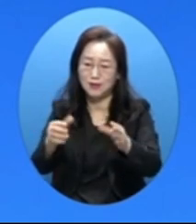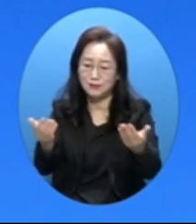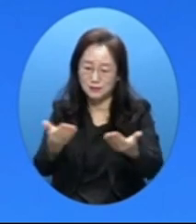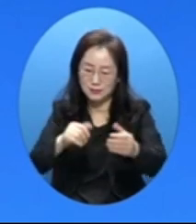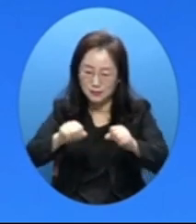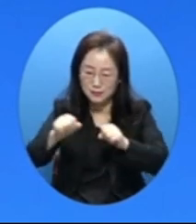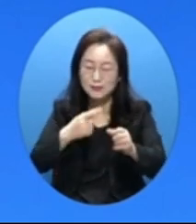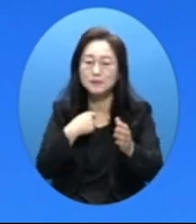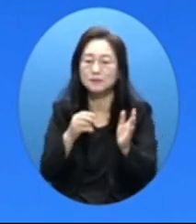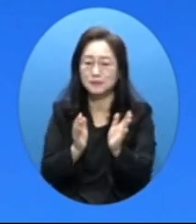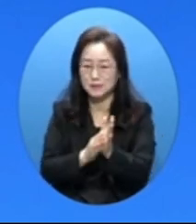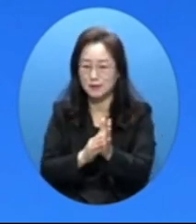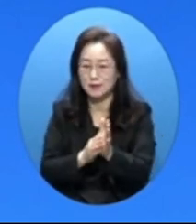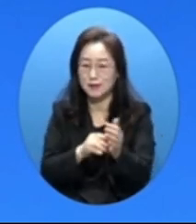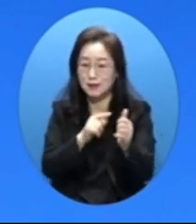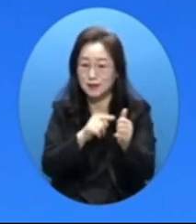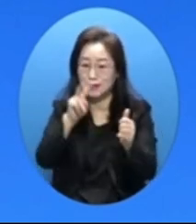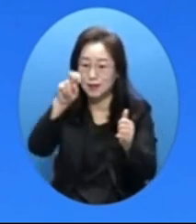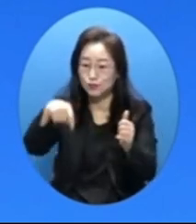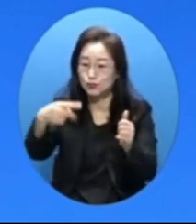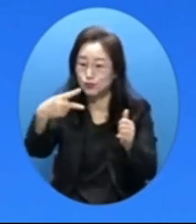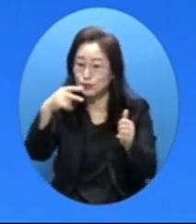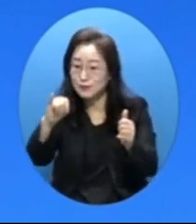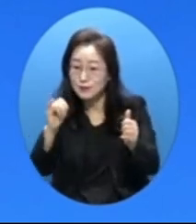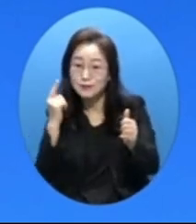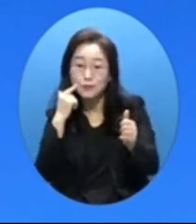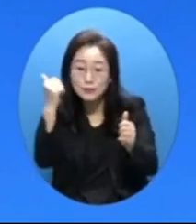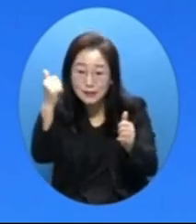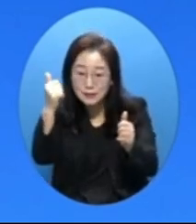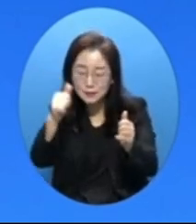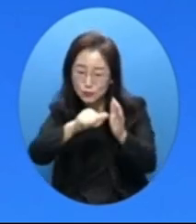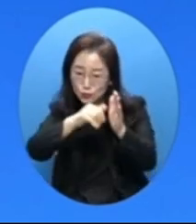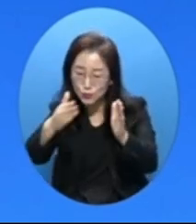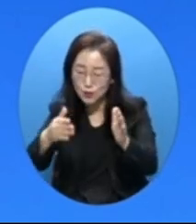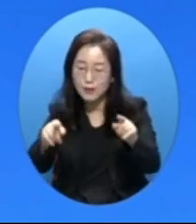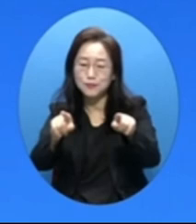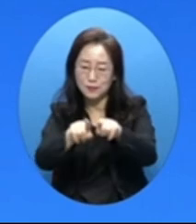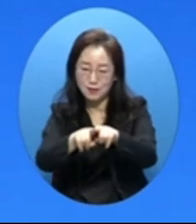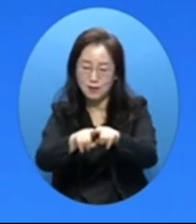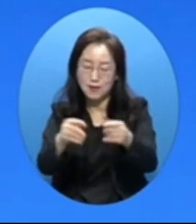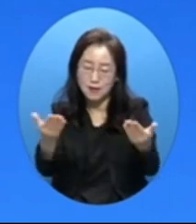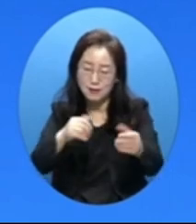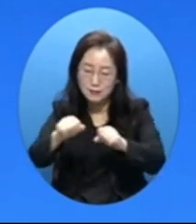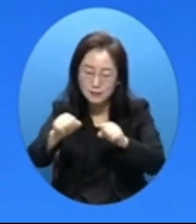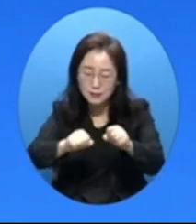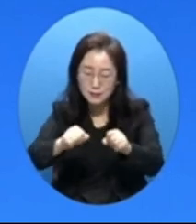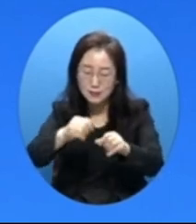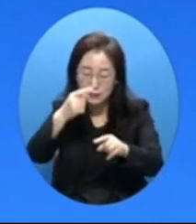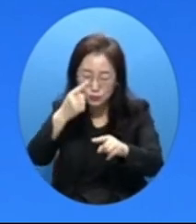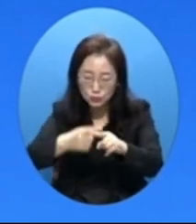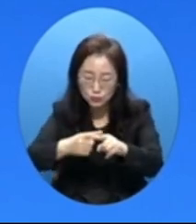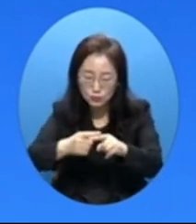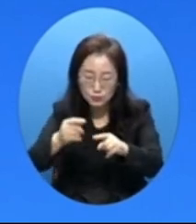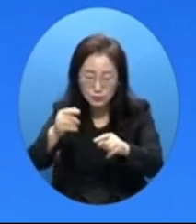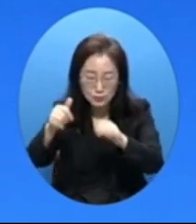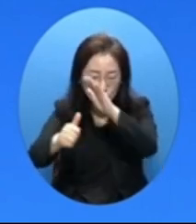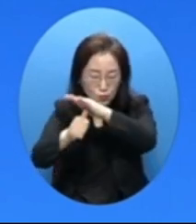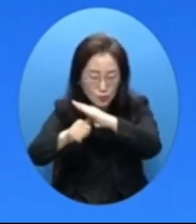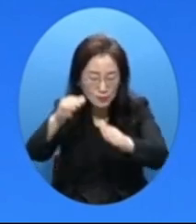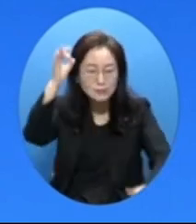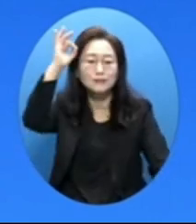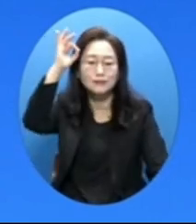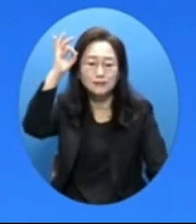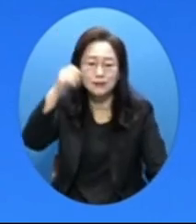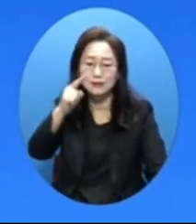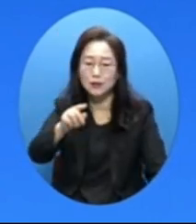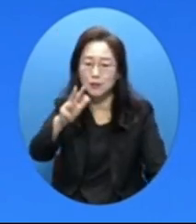감당했습니다 그가 무디 목사님을 함께 귀한 상을 감당했던 가운데 그 손에 죽음을 생각하면서 183년에